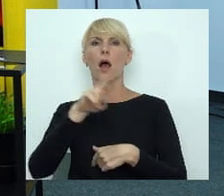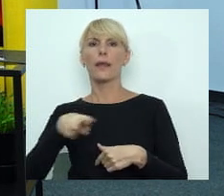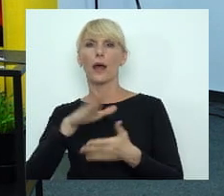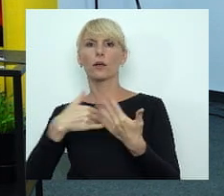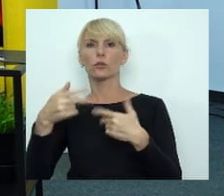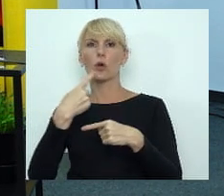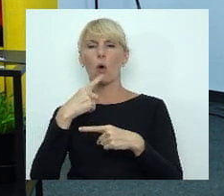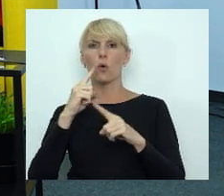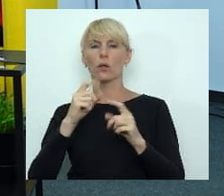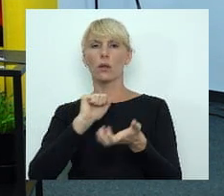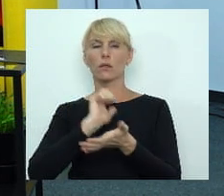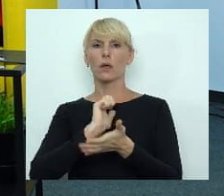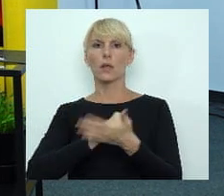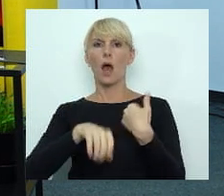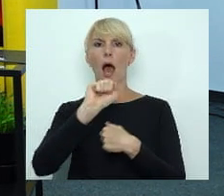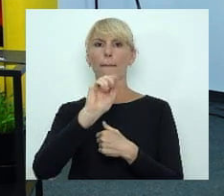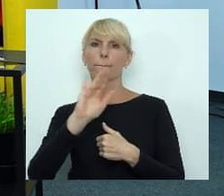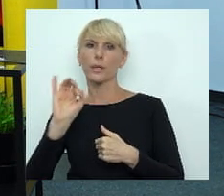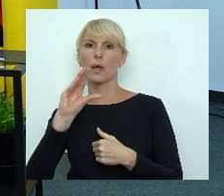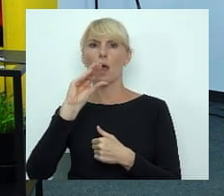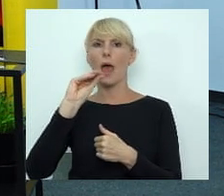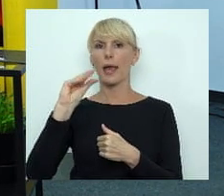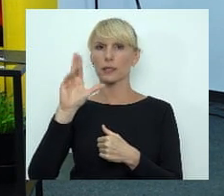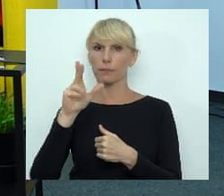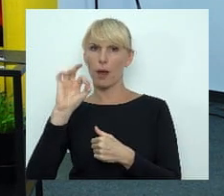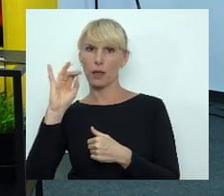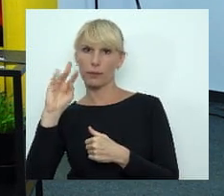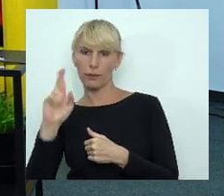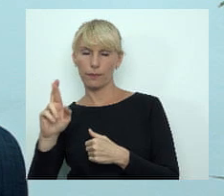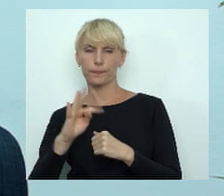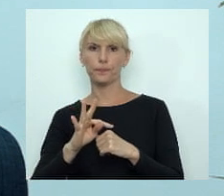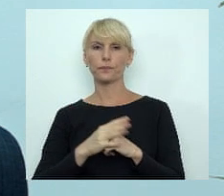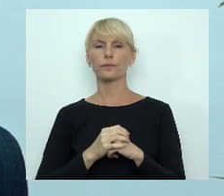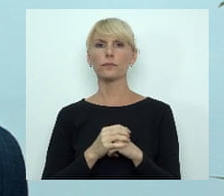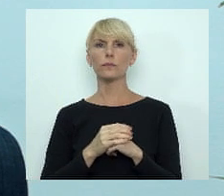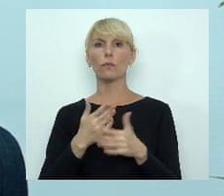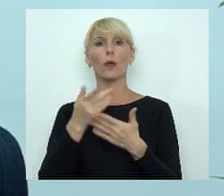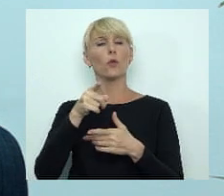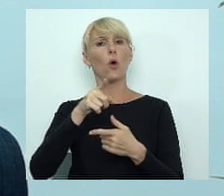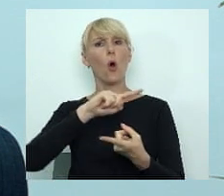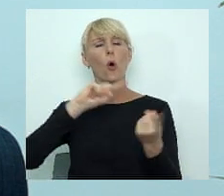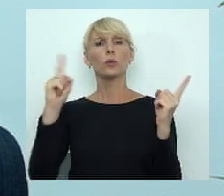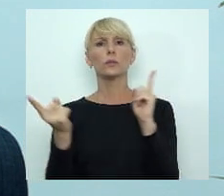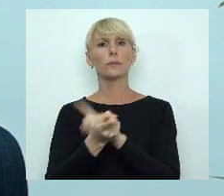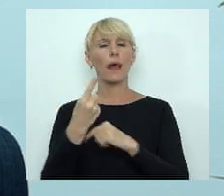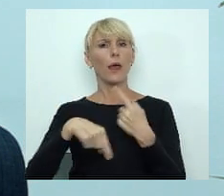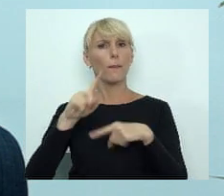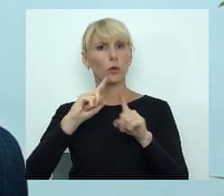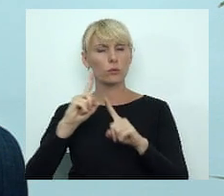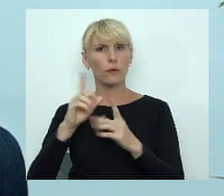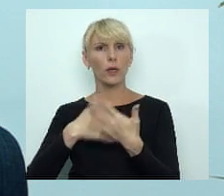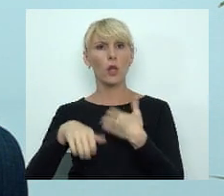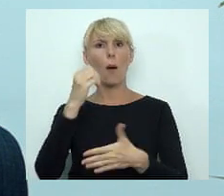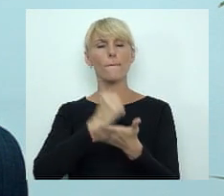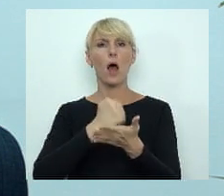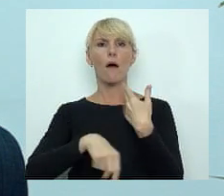kwartalnika ABI Ekspert. Dzień dobry, witam raz jeszcze. Dzień. A z naszym gościem porozmawiamy o zmianach, jeśli chodzi o nowych prawach dla